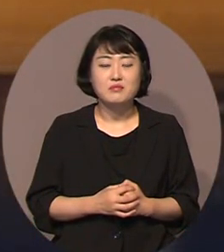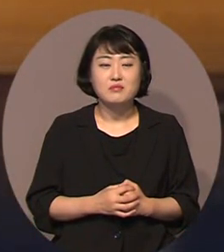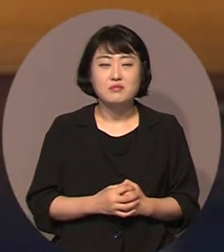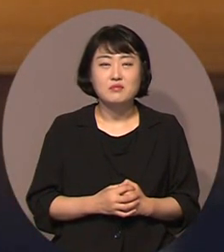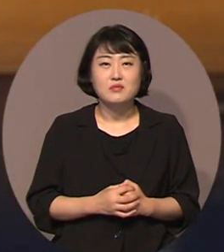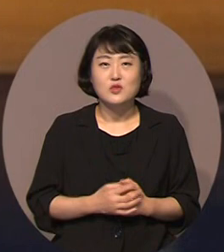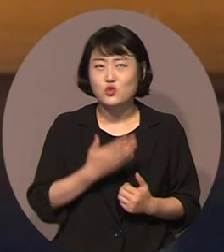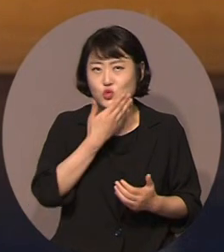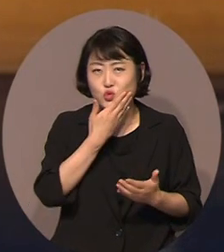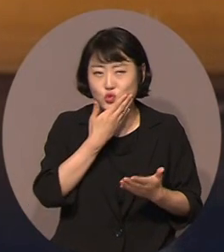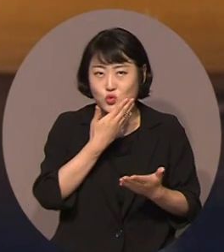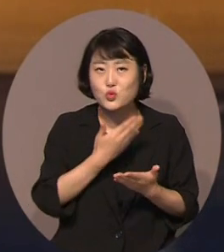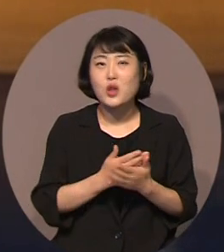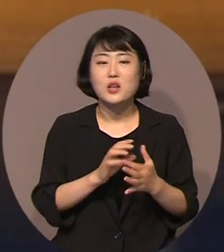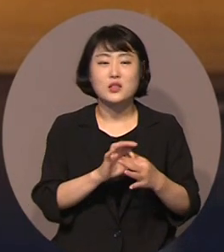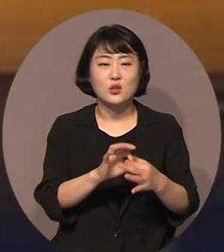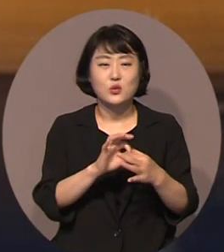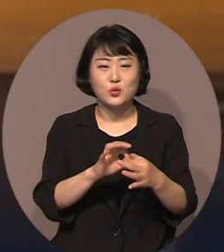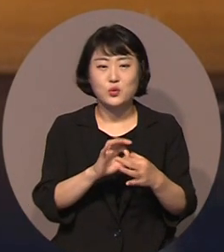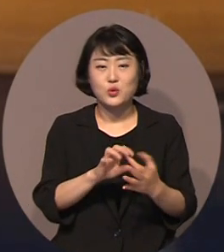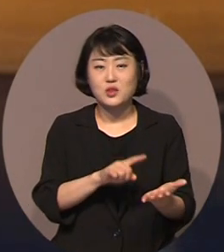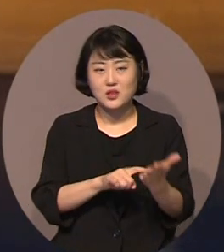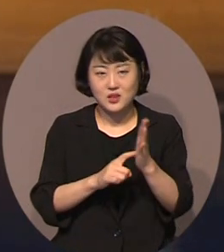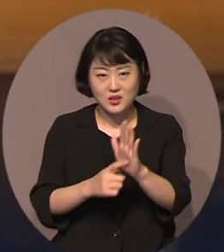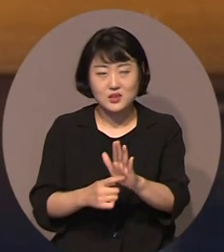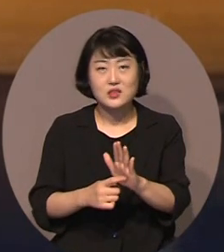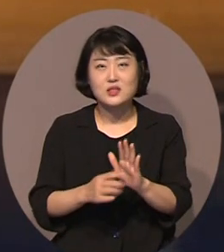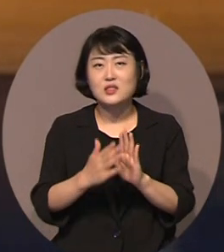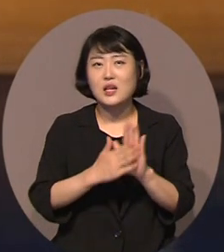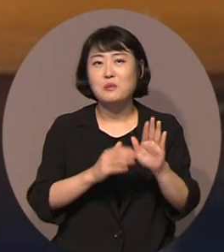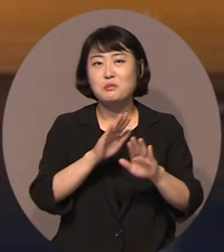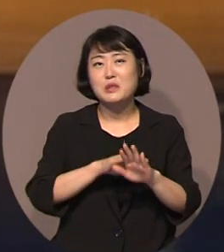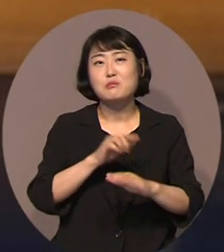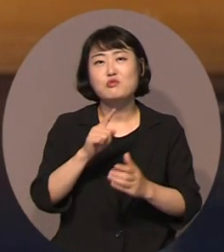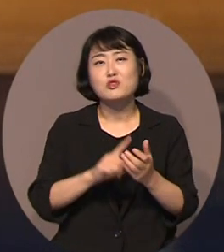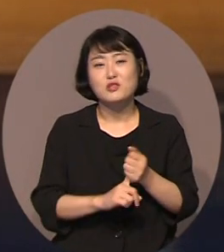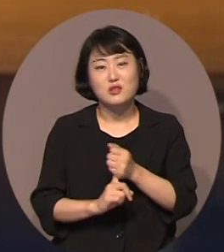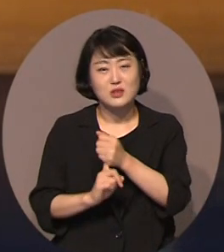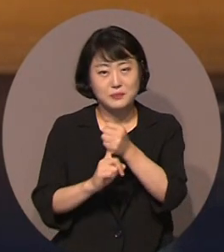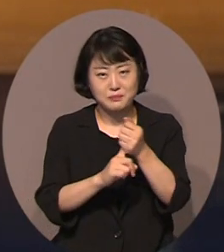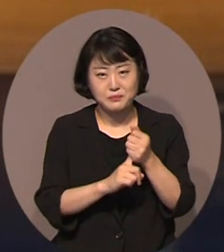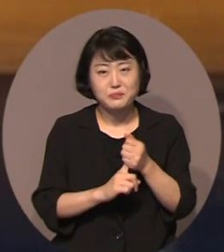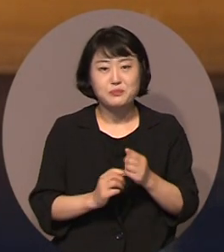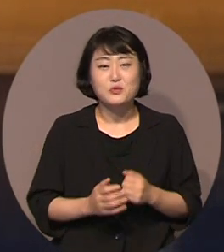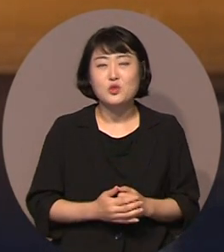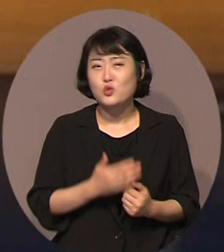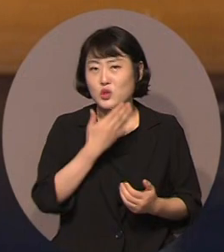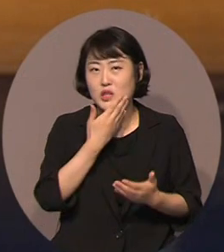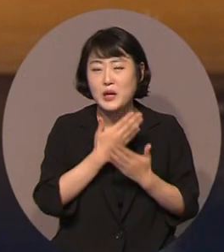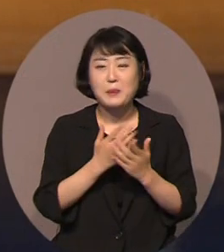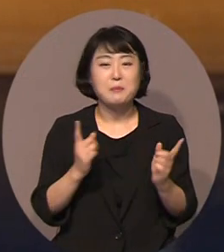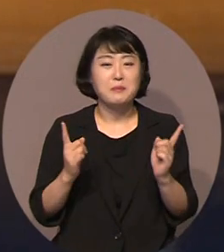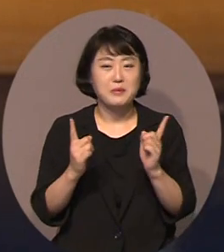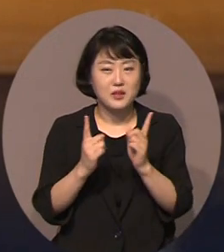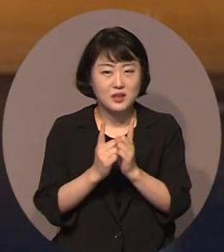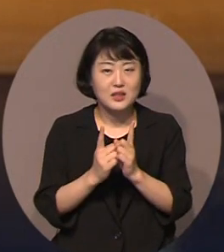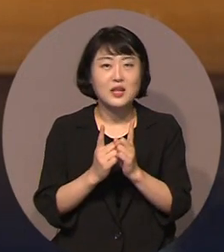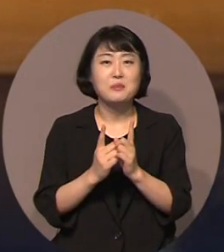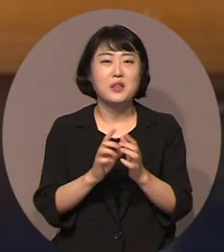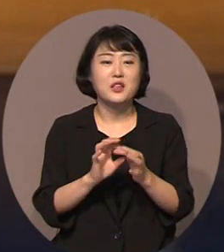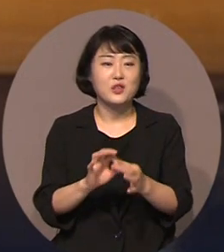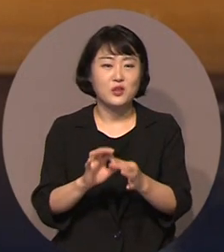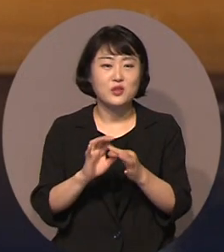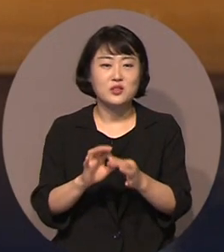낳으신 자비의 부처님, 고귀한 만남의 인연을 벅찬